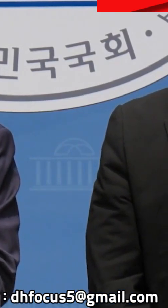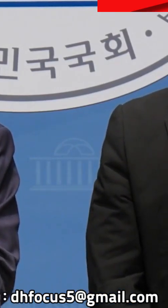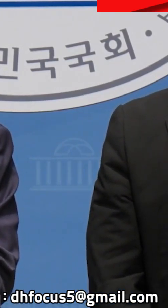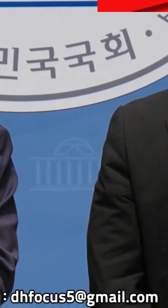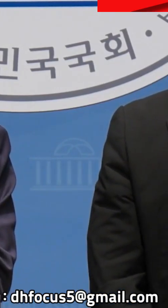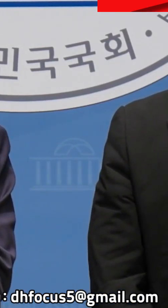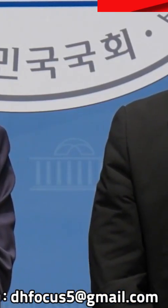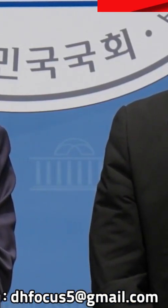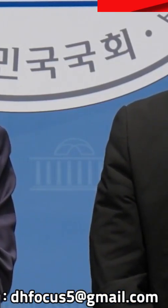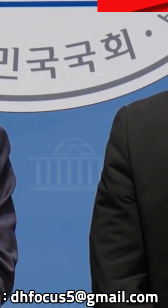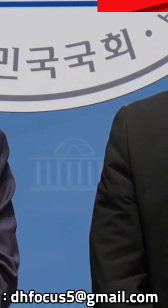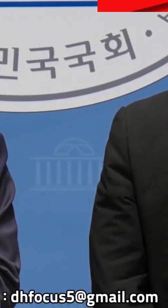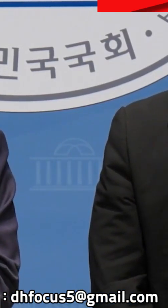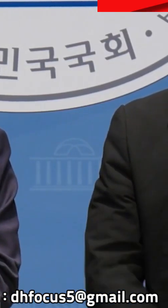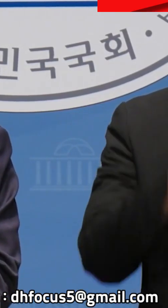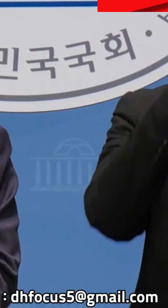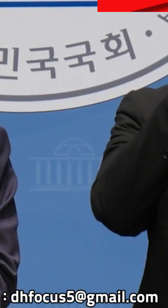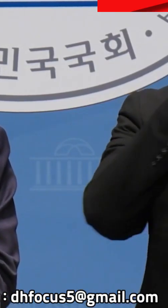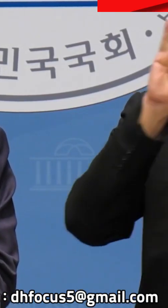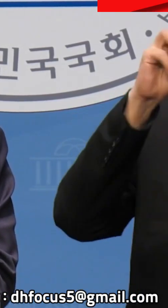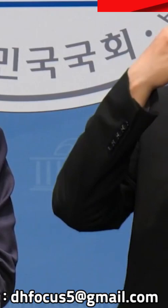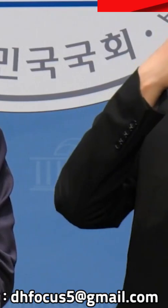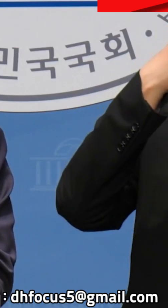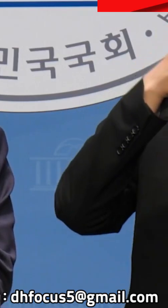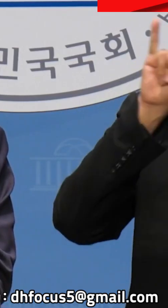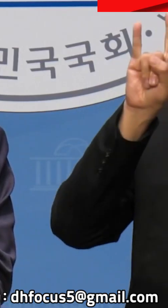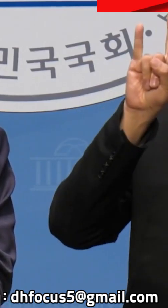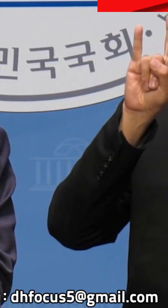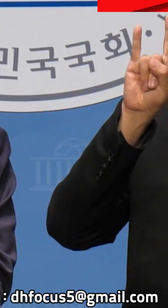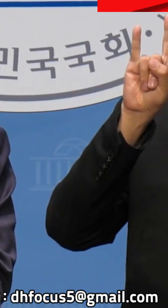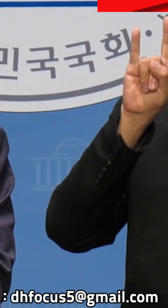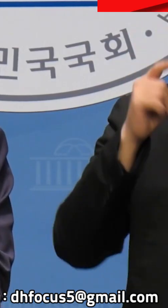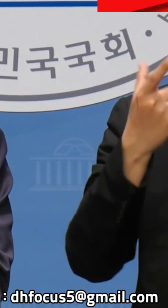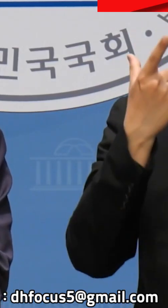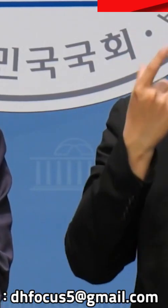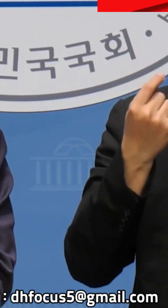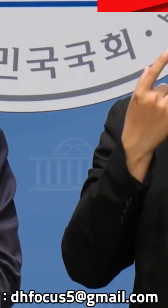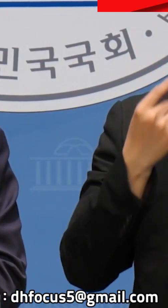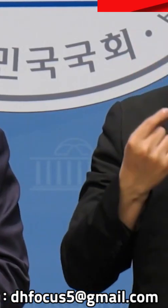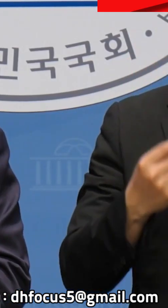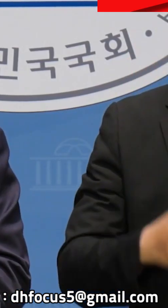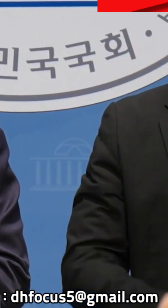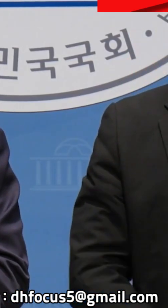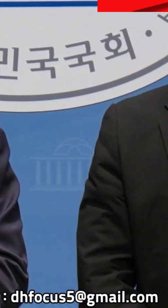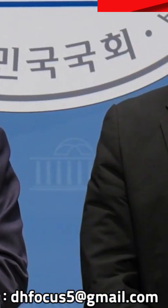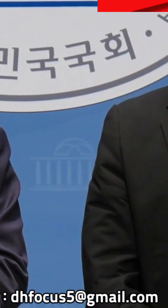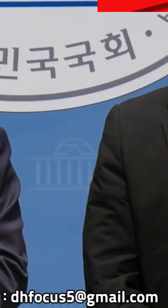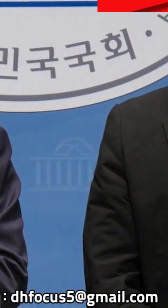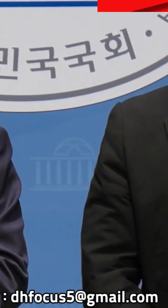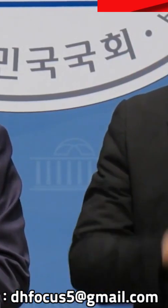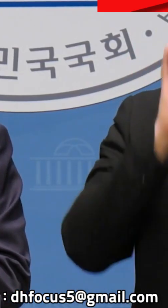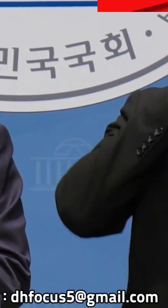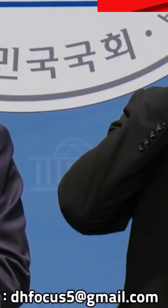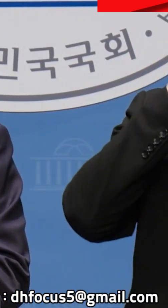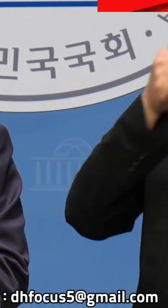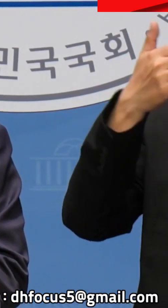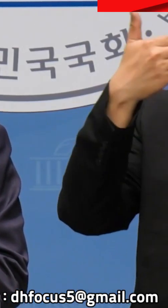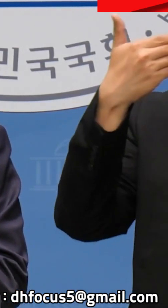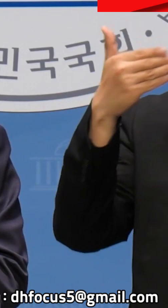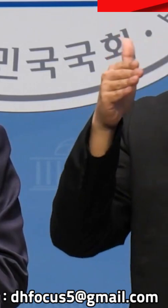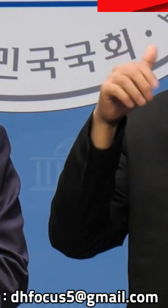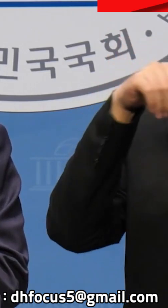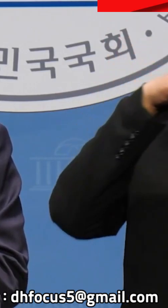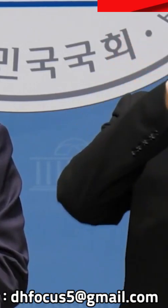막아준다는 해태산, 다른 명칭으로 해치산은 현재 대통령실로 사용하는